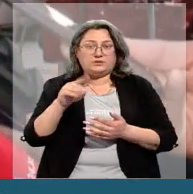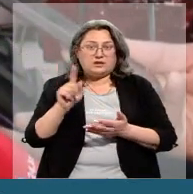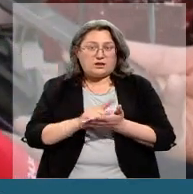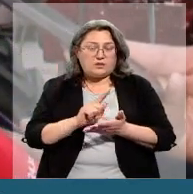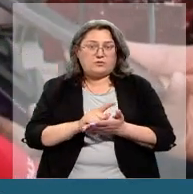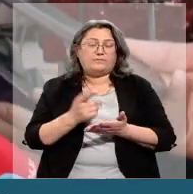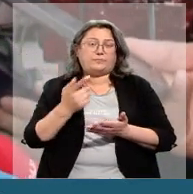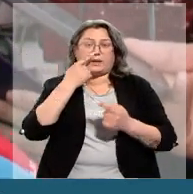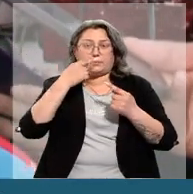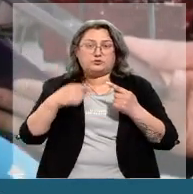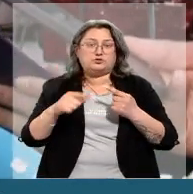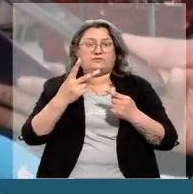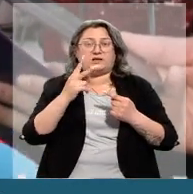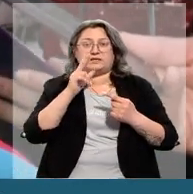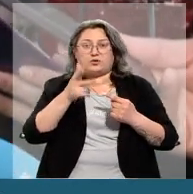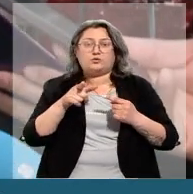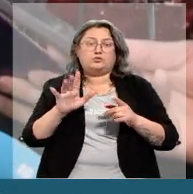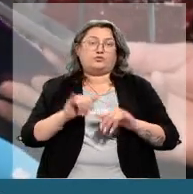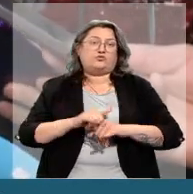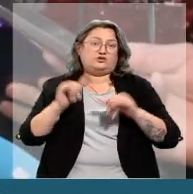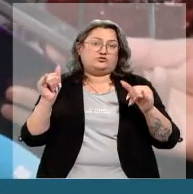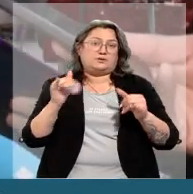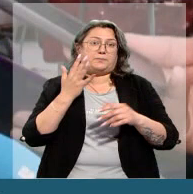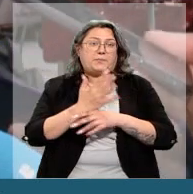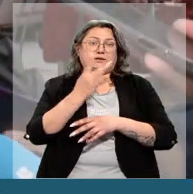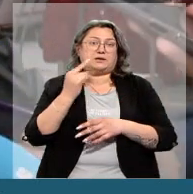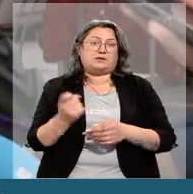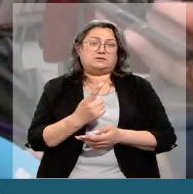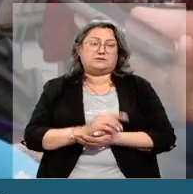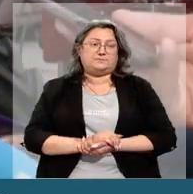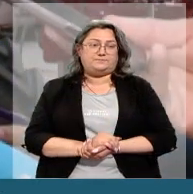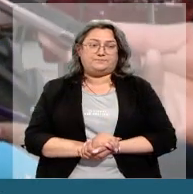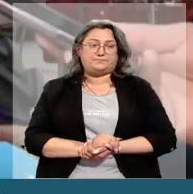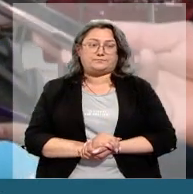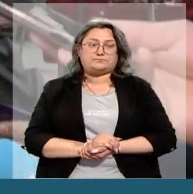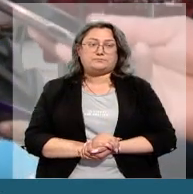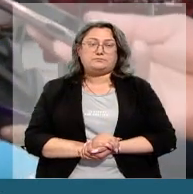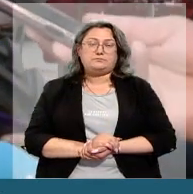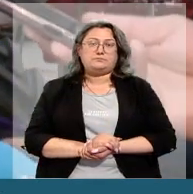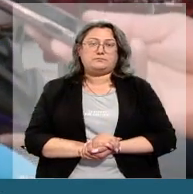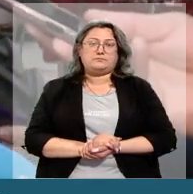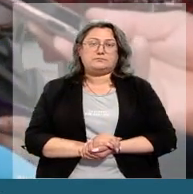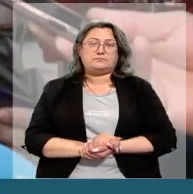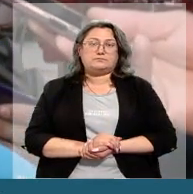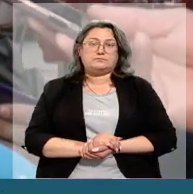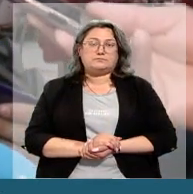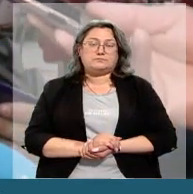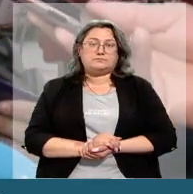Мәселен, өткен жылы кәсіпорын мемлекетке 500 миллион теңге салық төлесе, алдағы 2 жылда ол 4 есеге дейін артады.